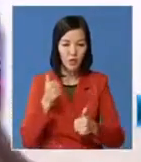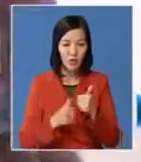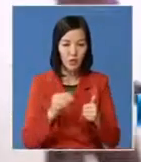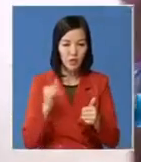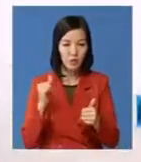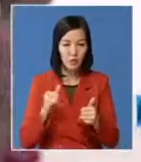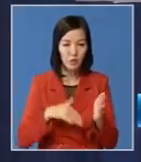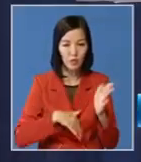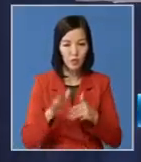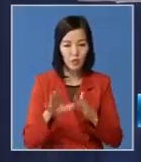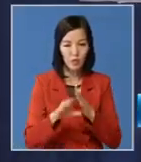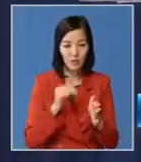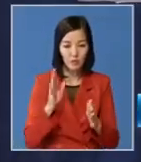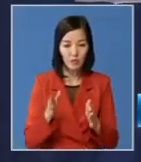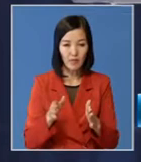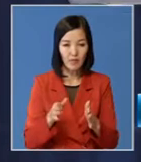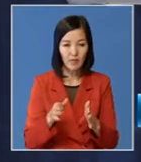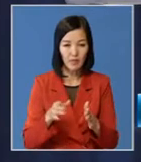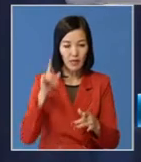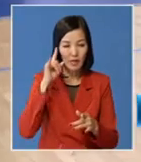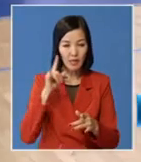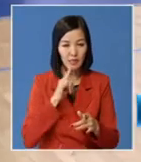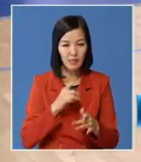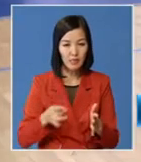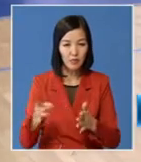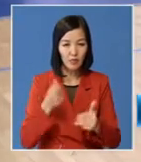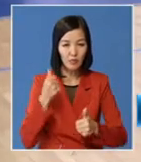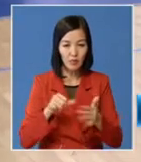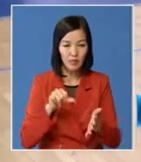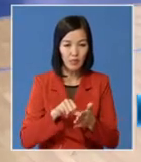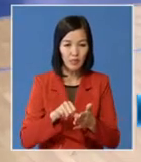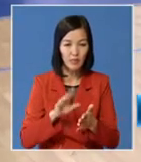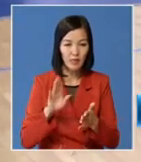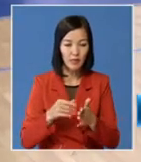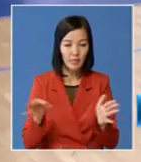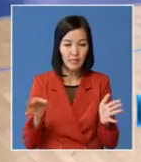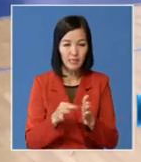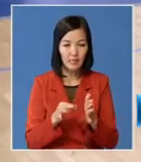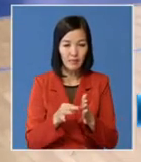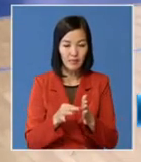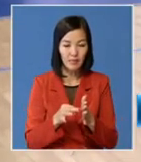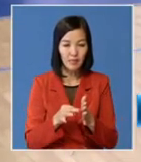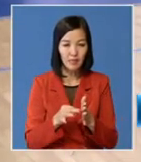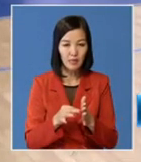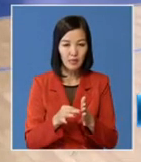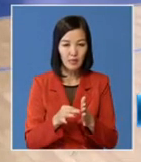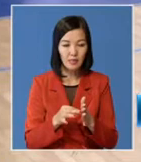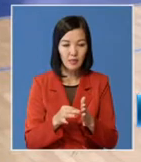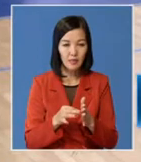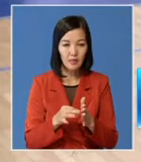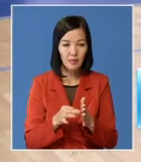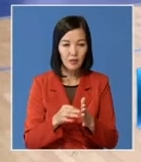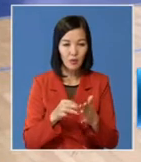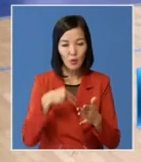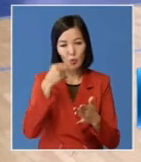өңірінің үздіктері таңдалып алынады. Сөйтіп олар ел біріншілігіне қатыспақ. Біздің ең басты мақсатымыз осы көркем